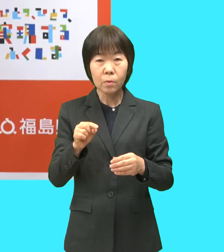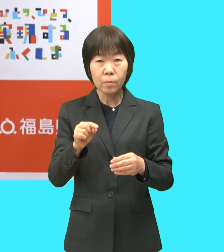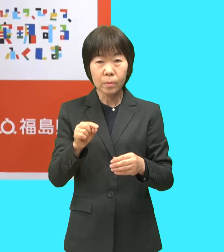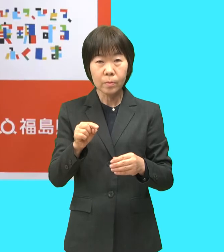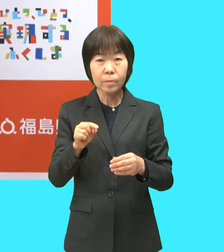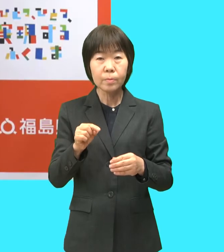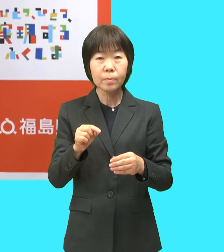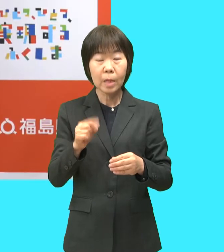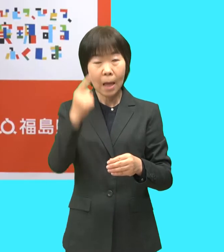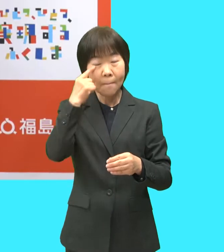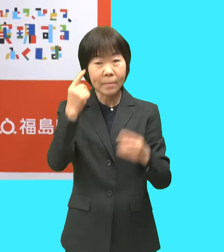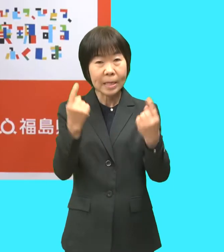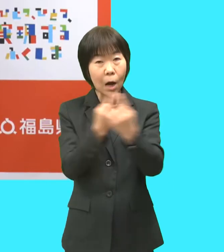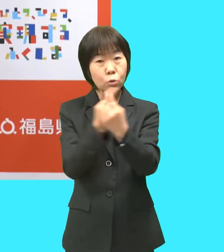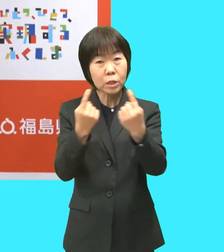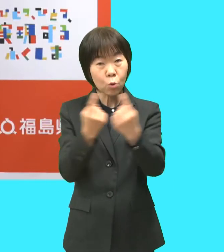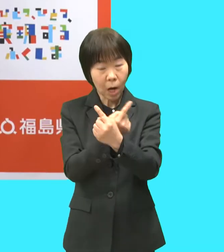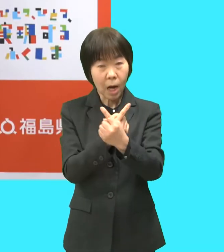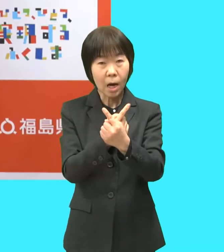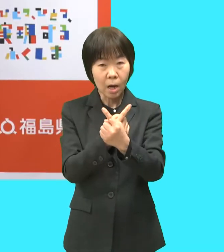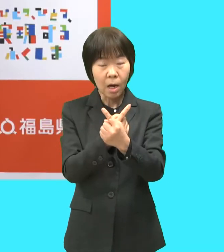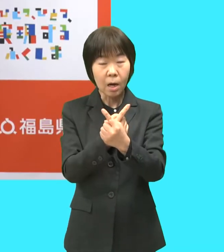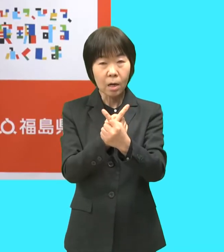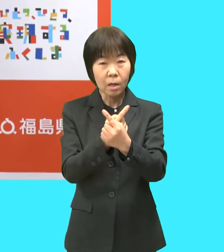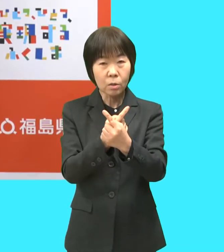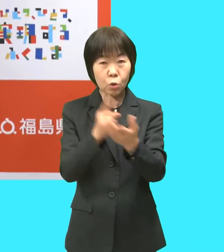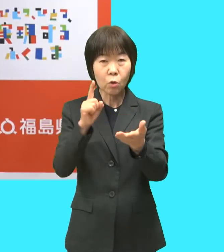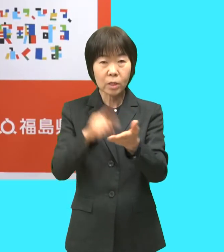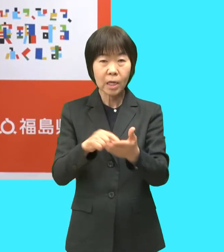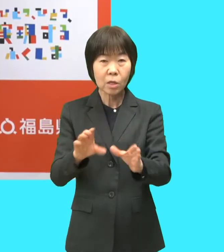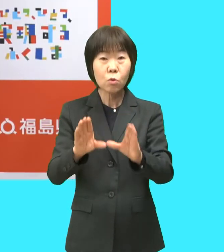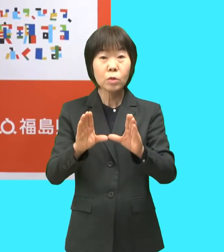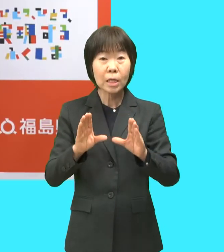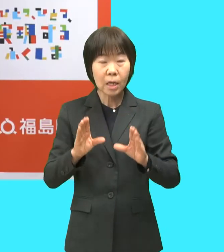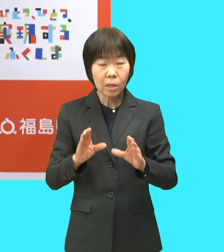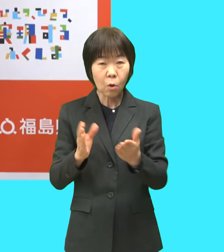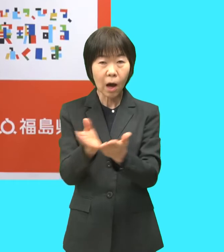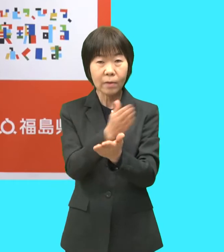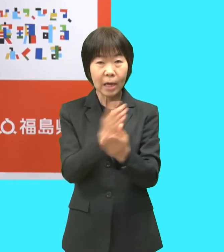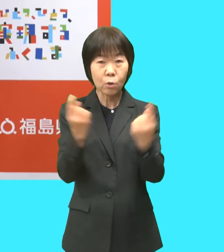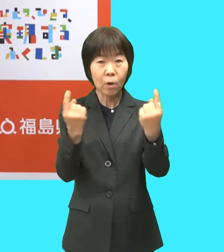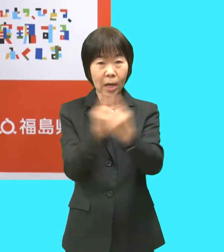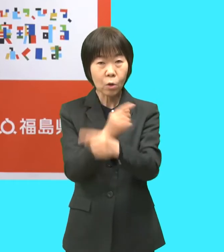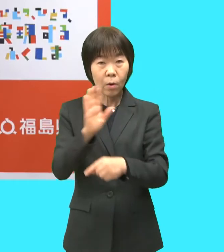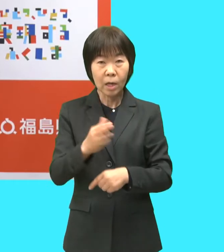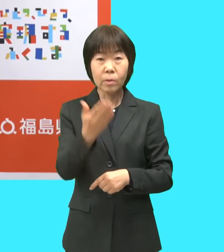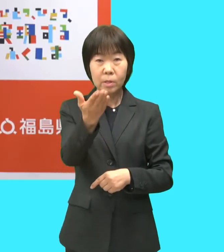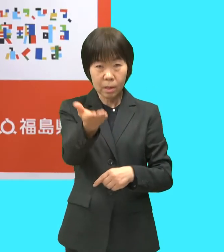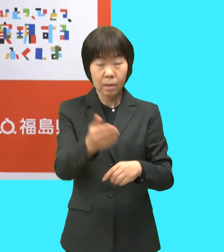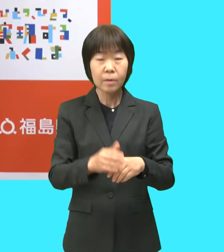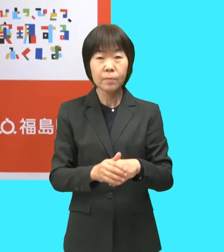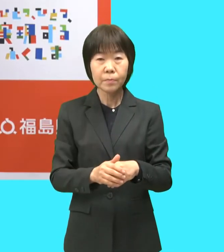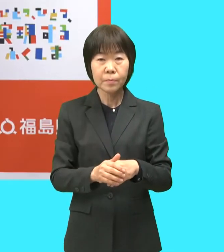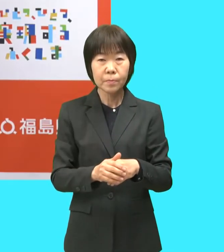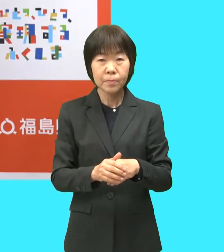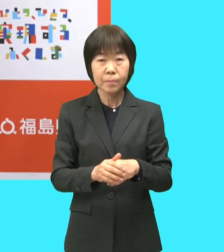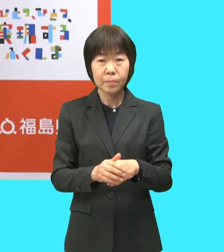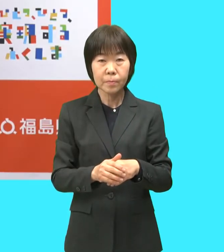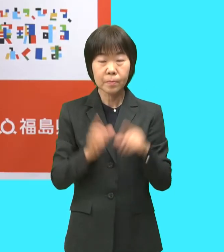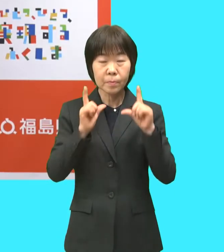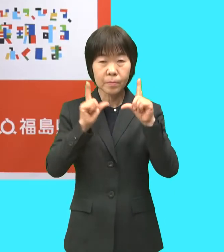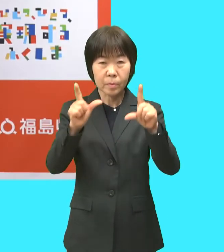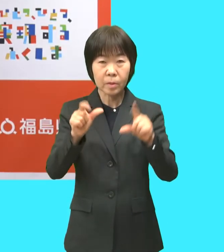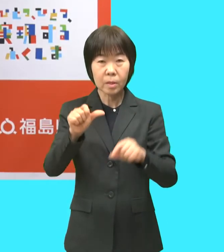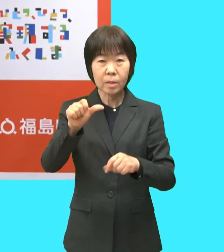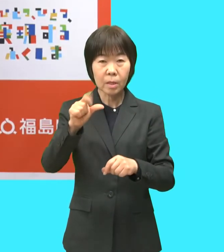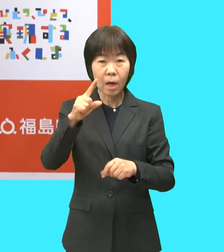改めての見直しとかですね、その指摘を受けての判断の変更みたいなものはあり得るでしょうか。